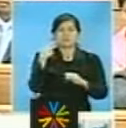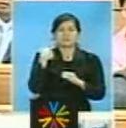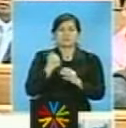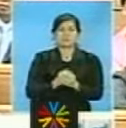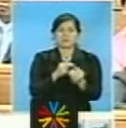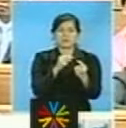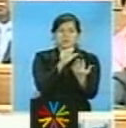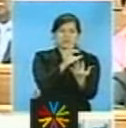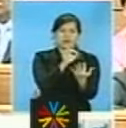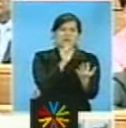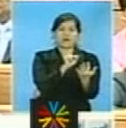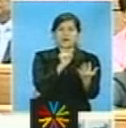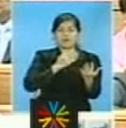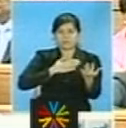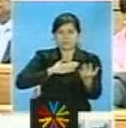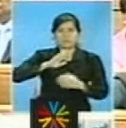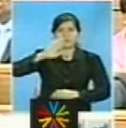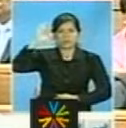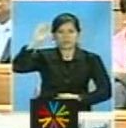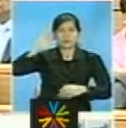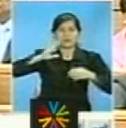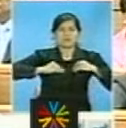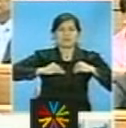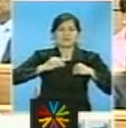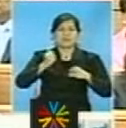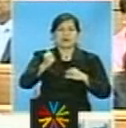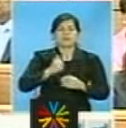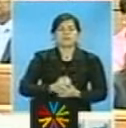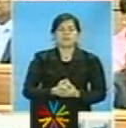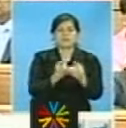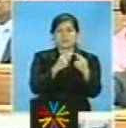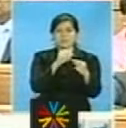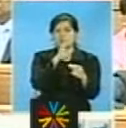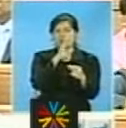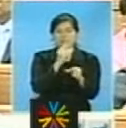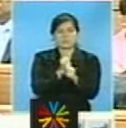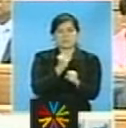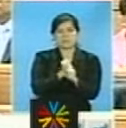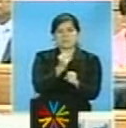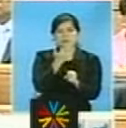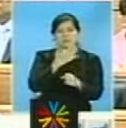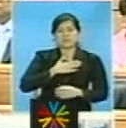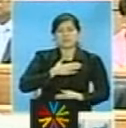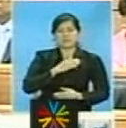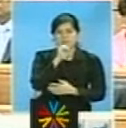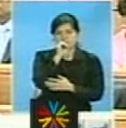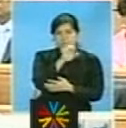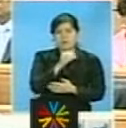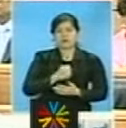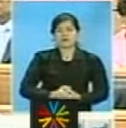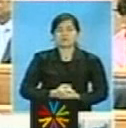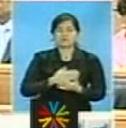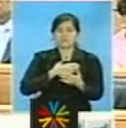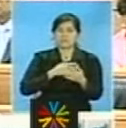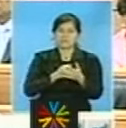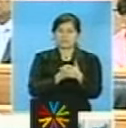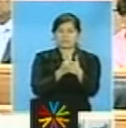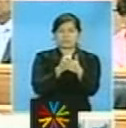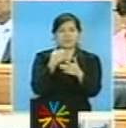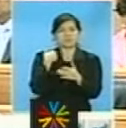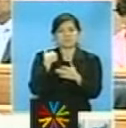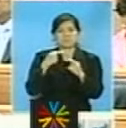ผมยกมือให้แน่นอนแต่ว่าถ้าท่านทำไม่ไม่ทำอย่างนี้ผมประกาศกับท่านเลยว่าผมสู้ท่าน